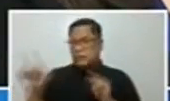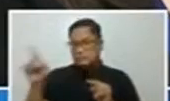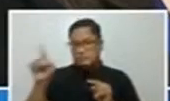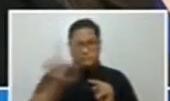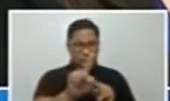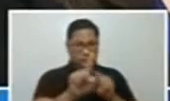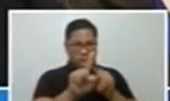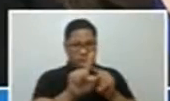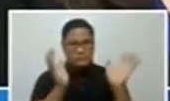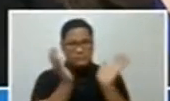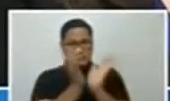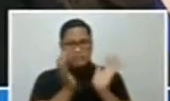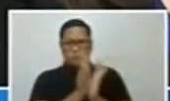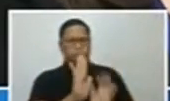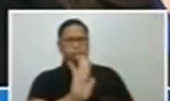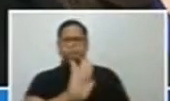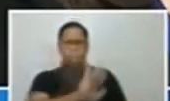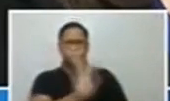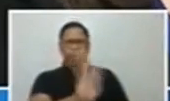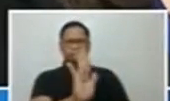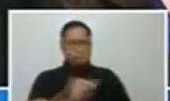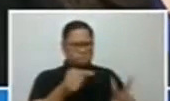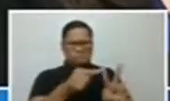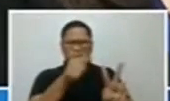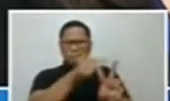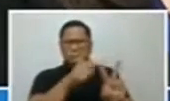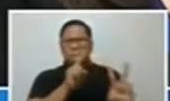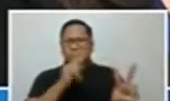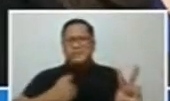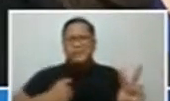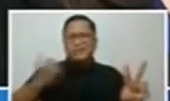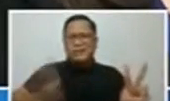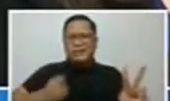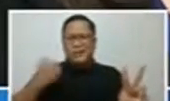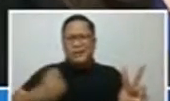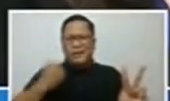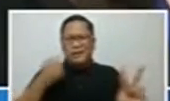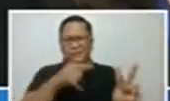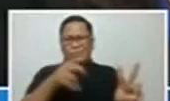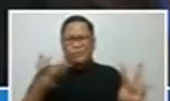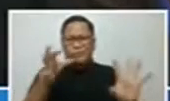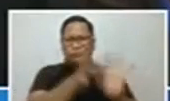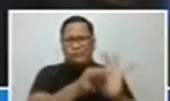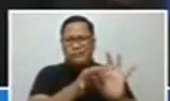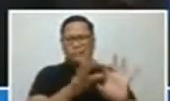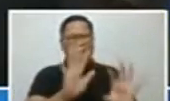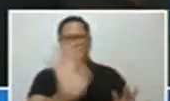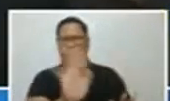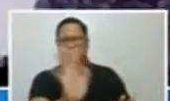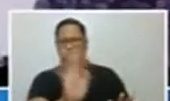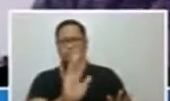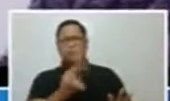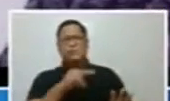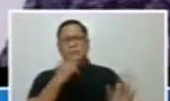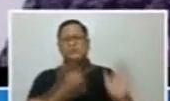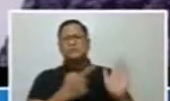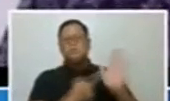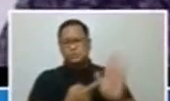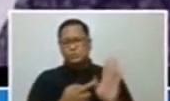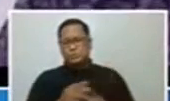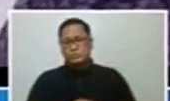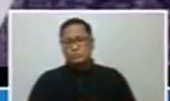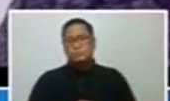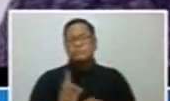O siyempre hindi. Hindi yan. Ngunit very isolated naman ito eh. Sa 367 barangays ng buong